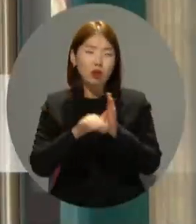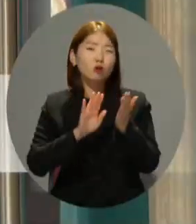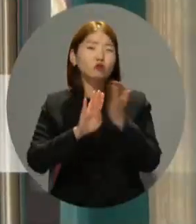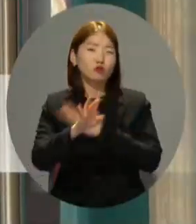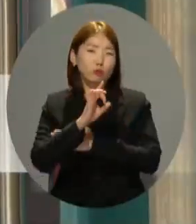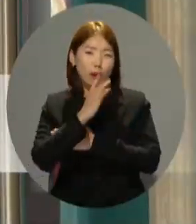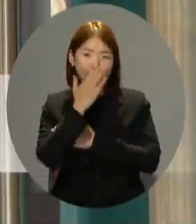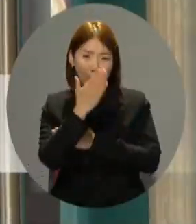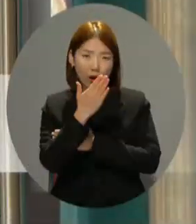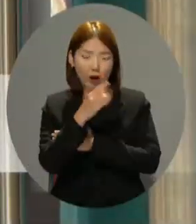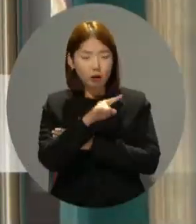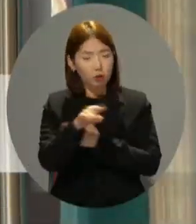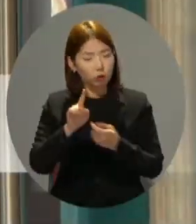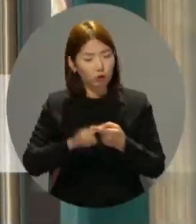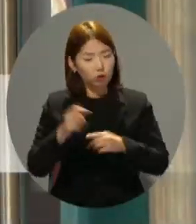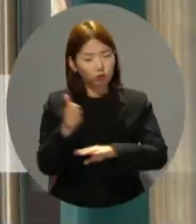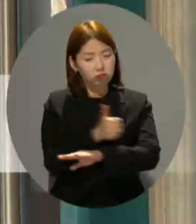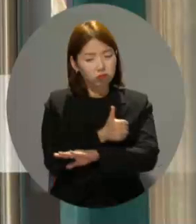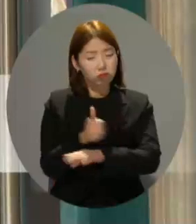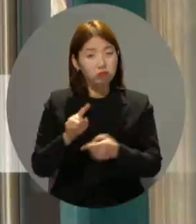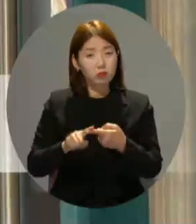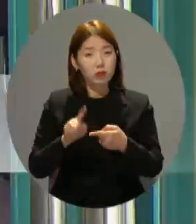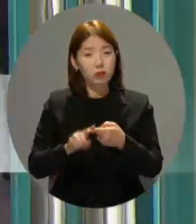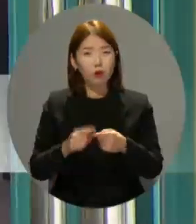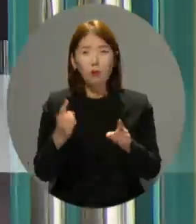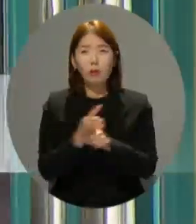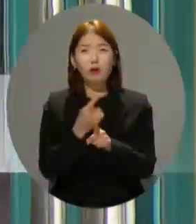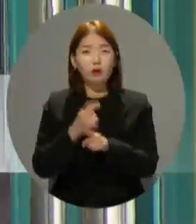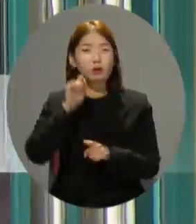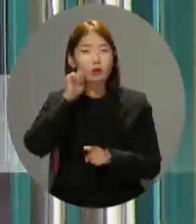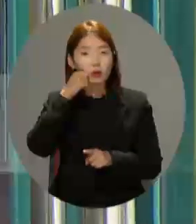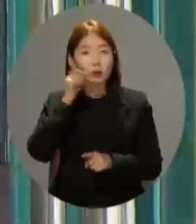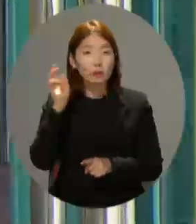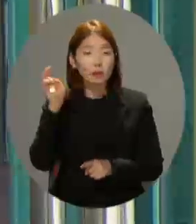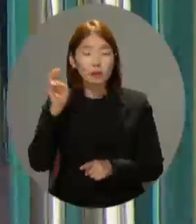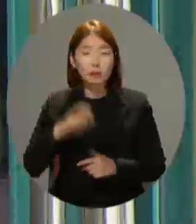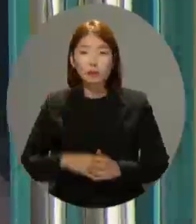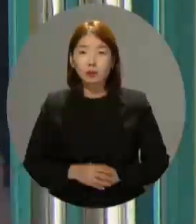가능해 당분간 이용자 편의가 크게 개선되기는 어려울 전망입니다.